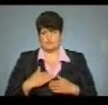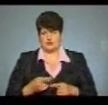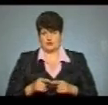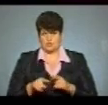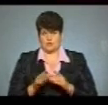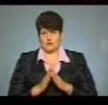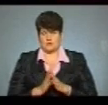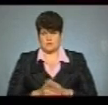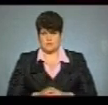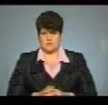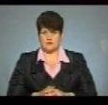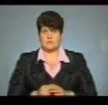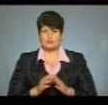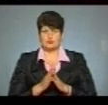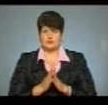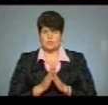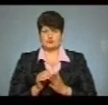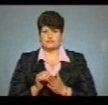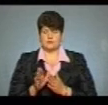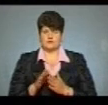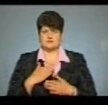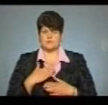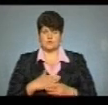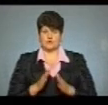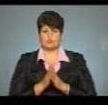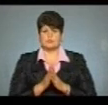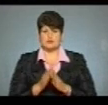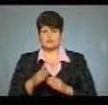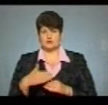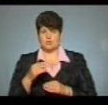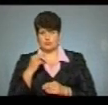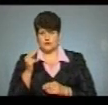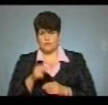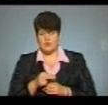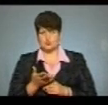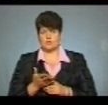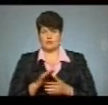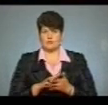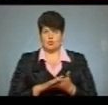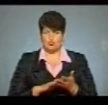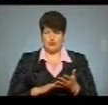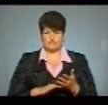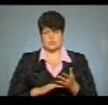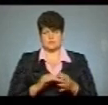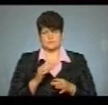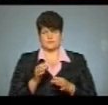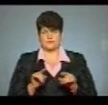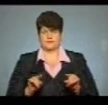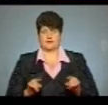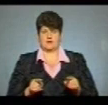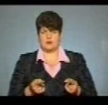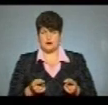клопотання. Сторона захисту вважає за необхідне відмовити в задоволенні клопотання сторони обвинувачення про продовження запобіжного заходу до Білішевича вигляді цілодобового домашнього